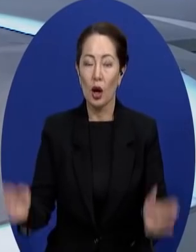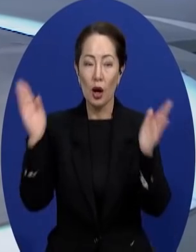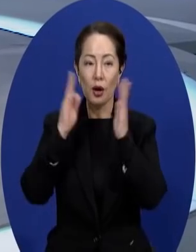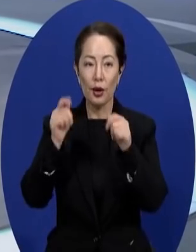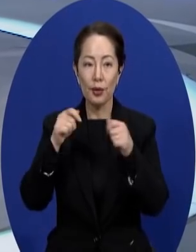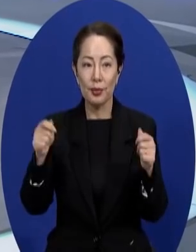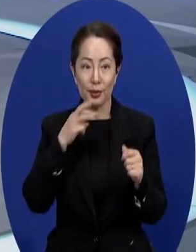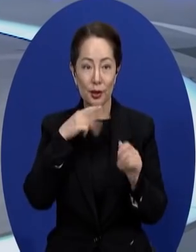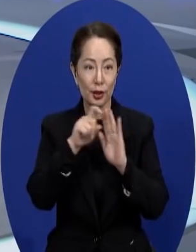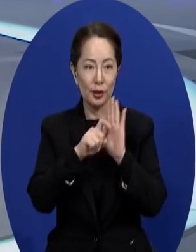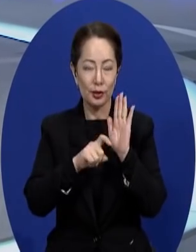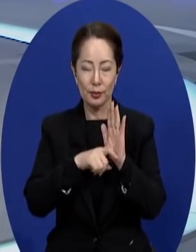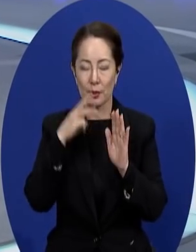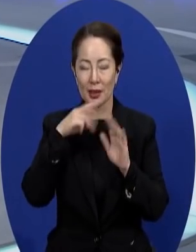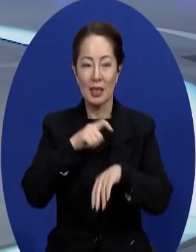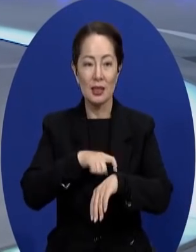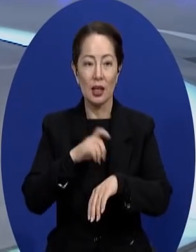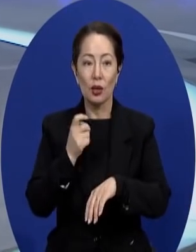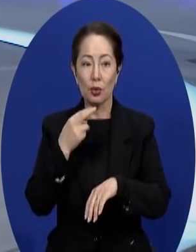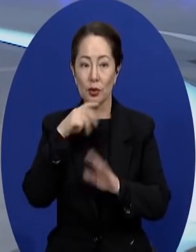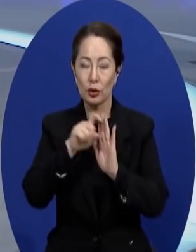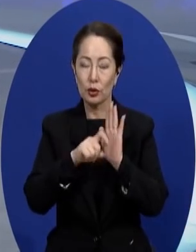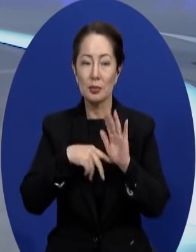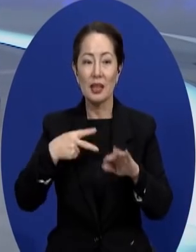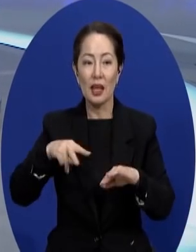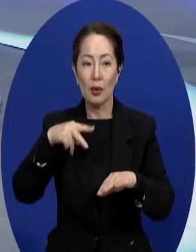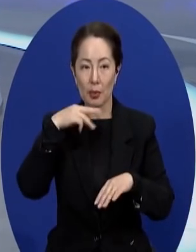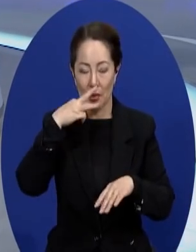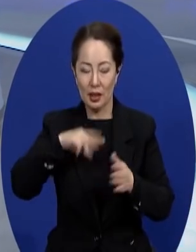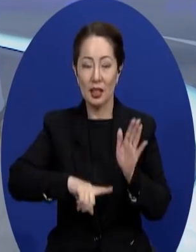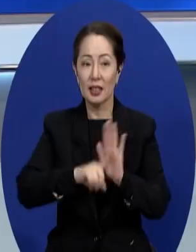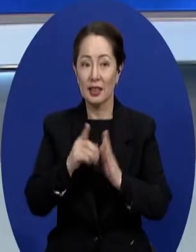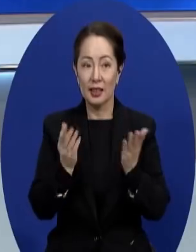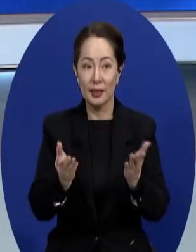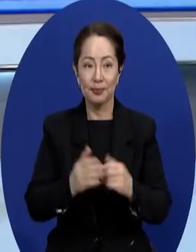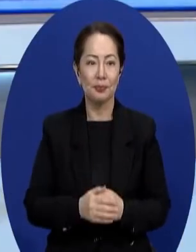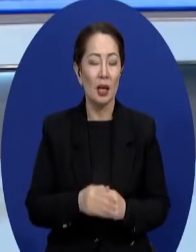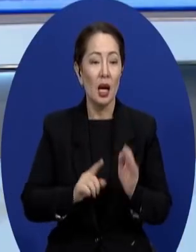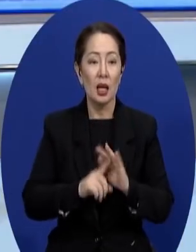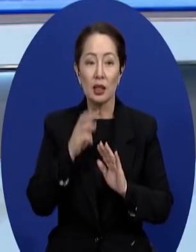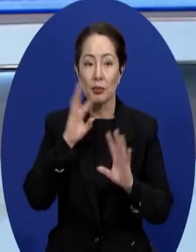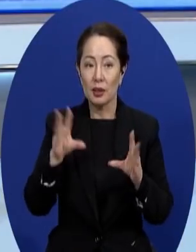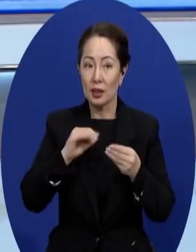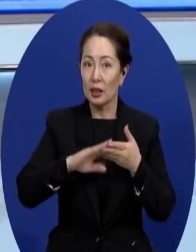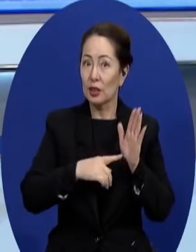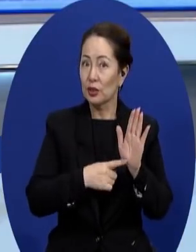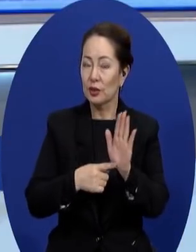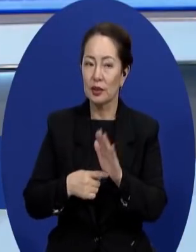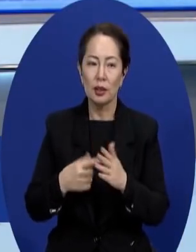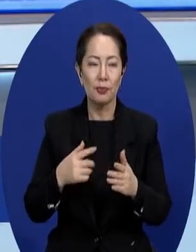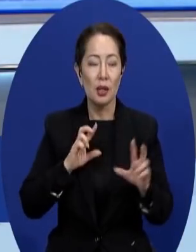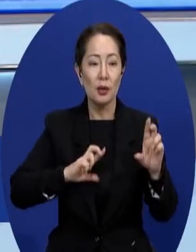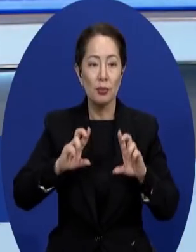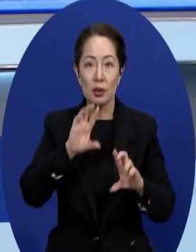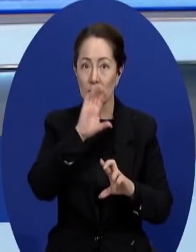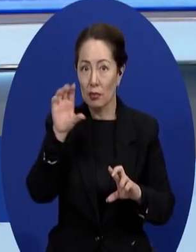Орон төргөөзөгчдөө Монголын мэдээ телевиз цагийн үрд мэдээлэл хөтөлбөрийн тав гаригийн дугаараа эхэлж байна. Эхний мэдээ тавхан танилцуулъя. Бизнесийн